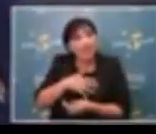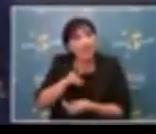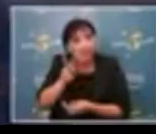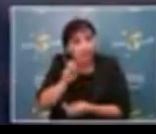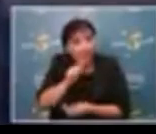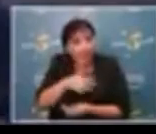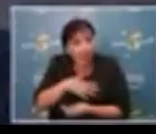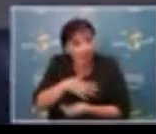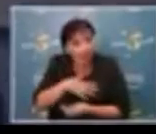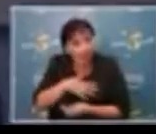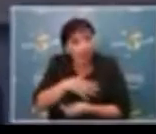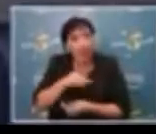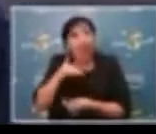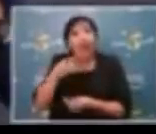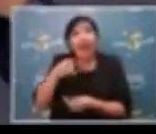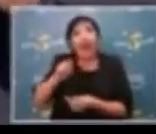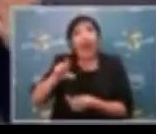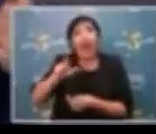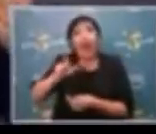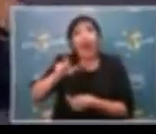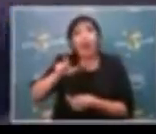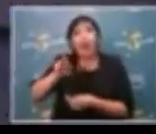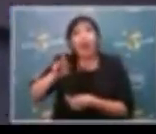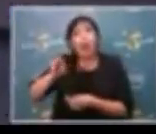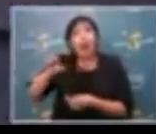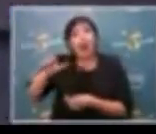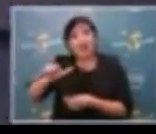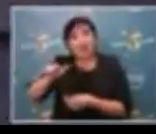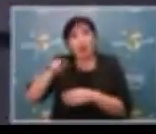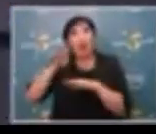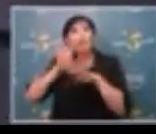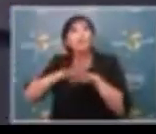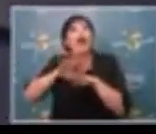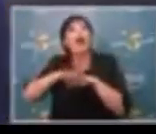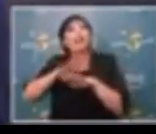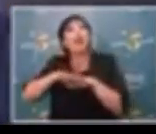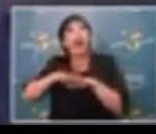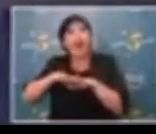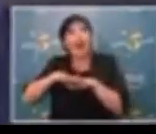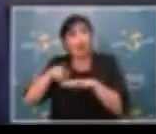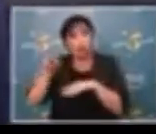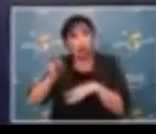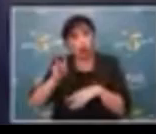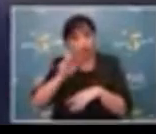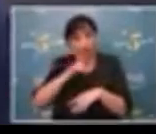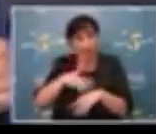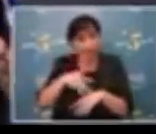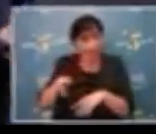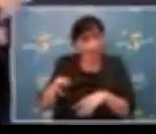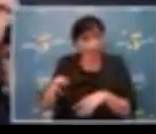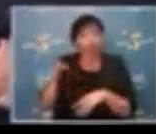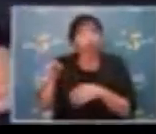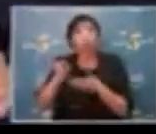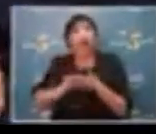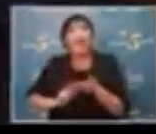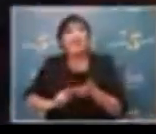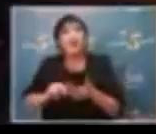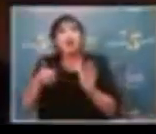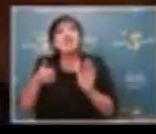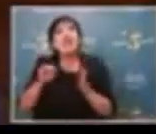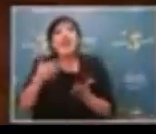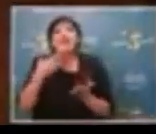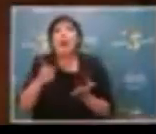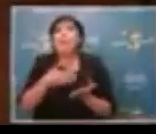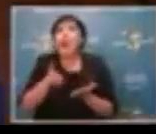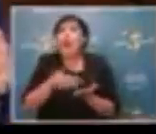20 anni. Galois era un matematico di 20 anni, di 18 anni, pensate. Ha scritto 60 pagine,